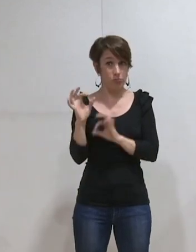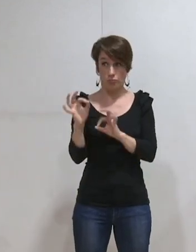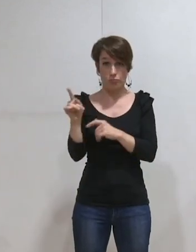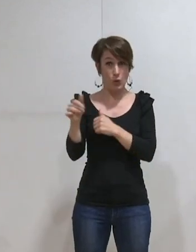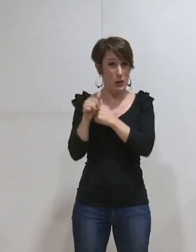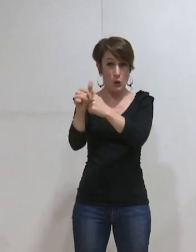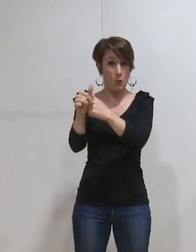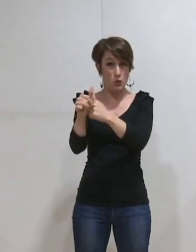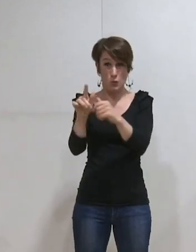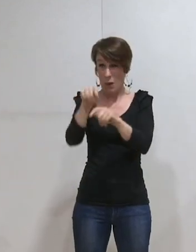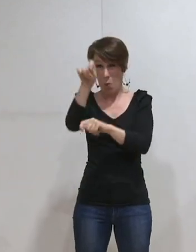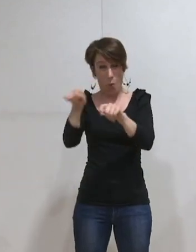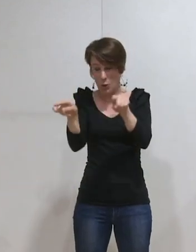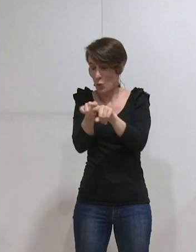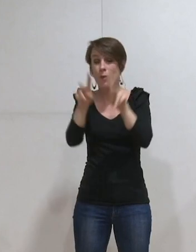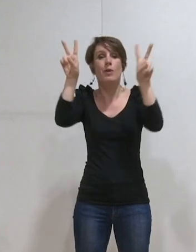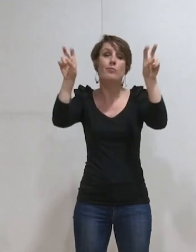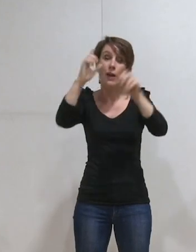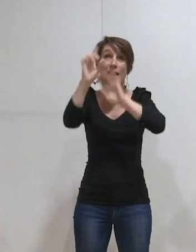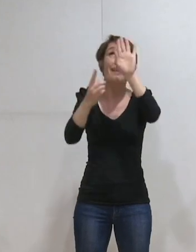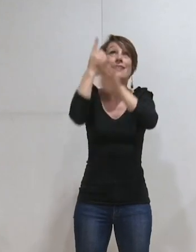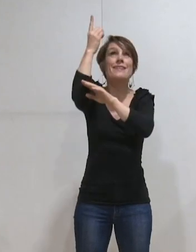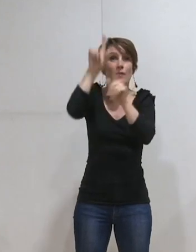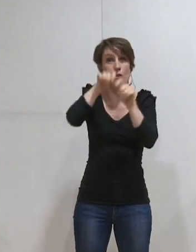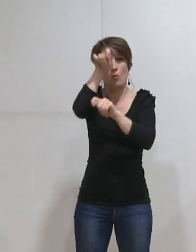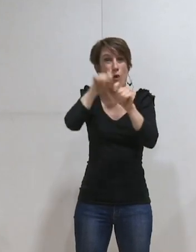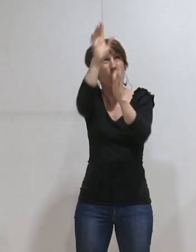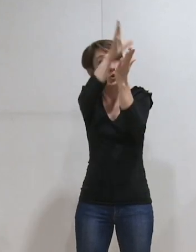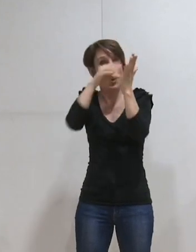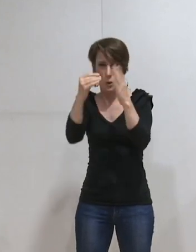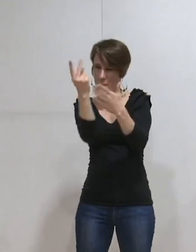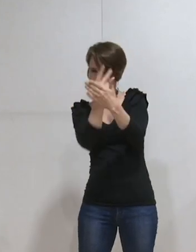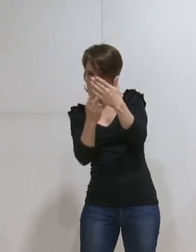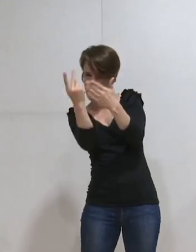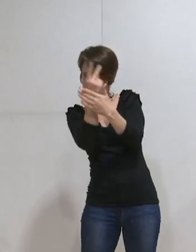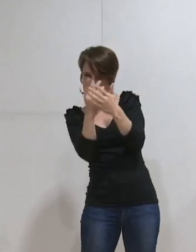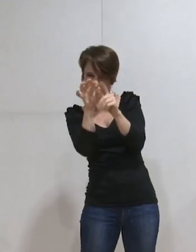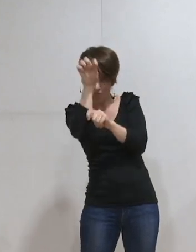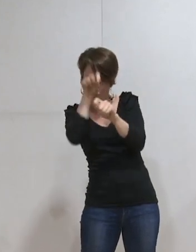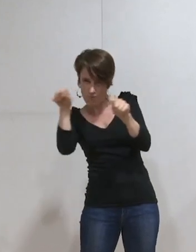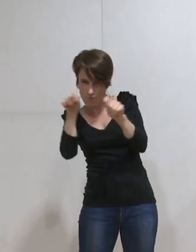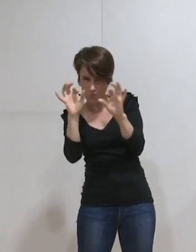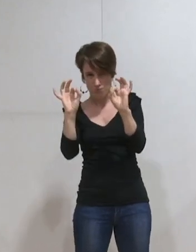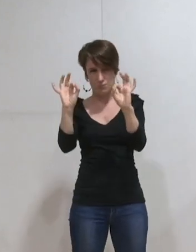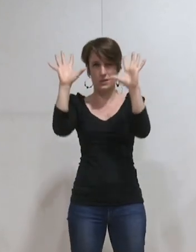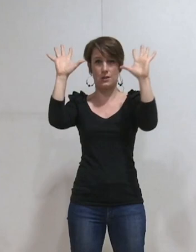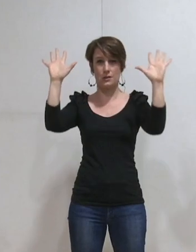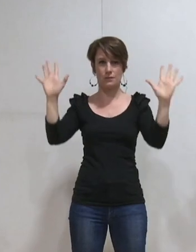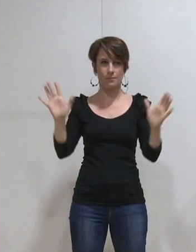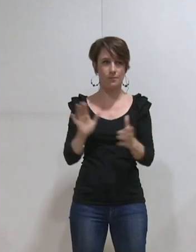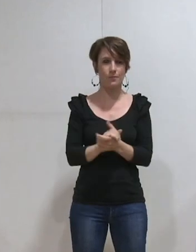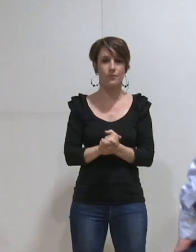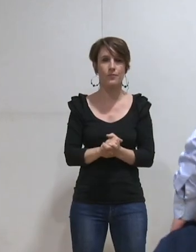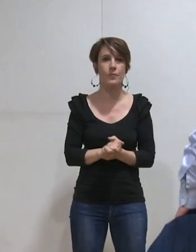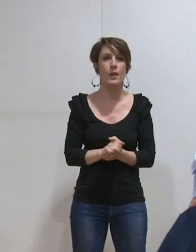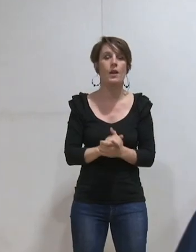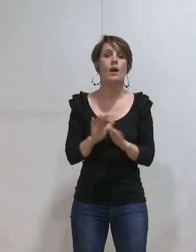proportion euh qui est inspiré de cette de cette suite mathématique moi je voulais juste faire deux observations